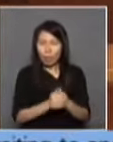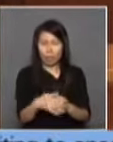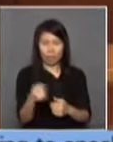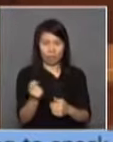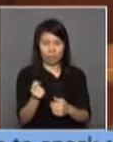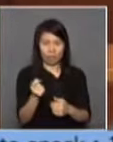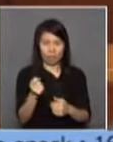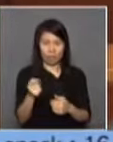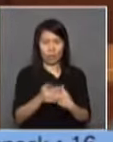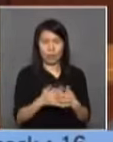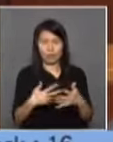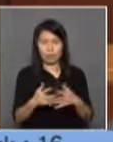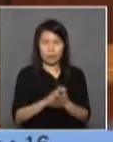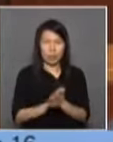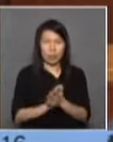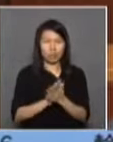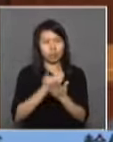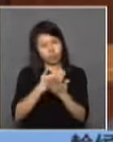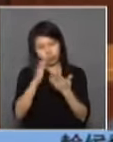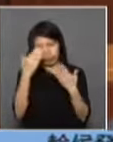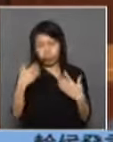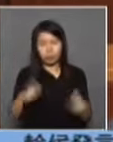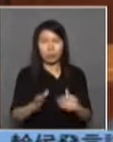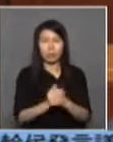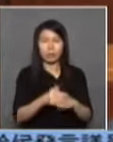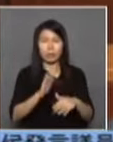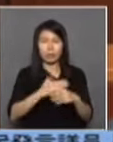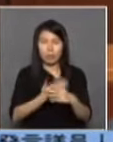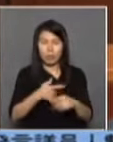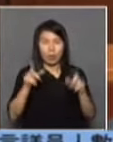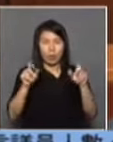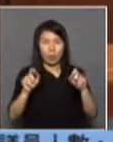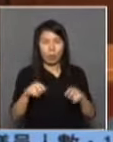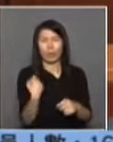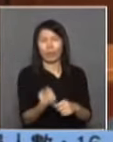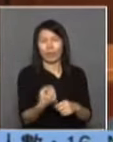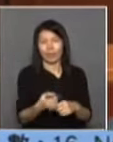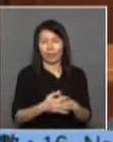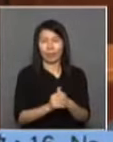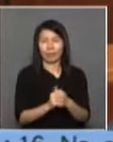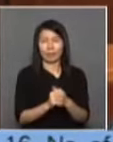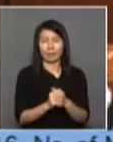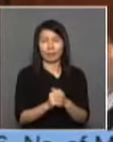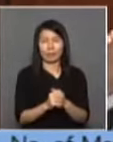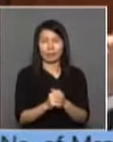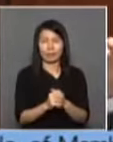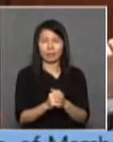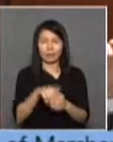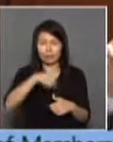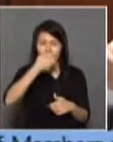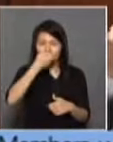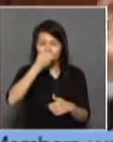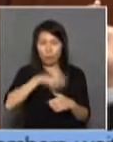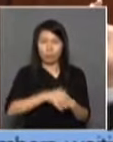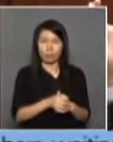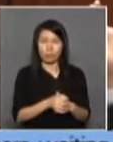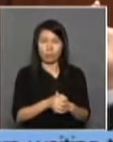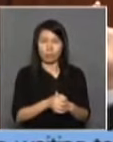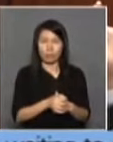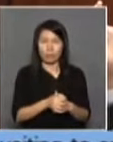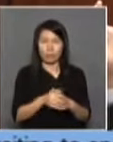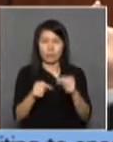事就已經過咗去，因為嗰個道理亦都相當簡單。香港回歸祖